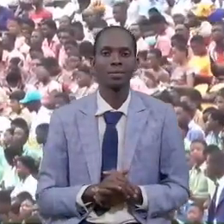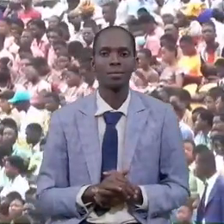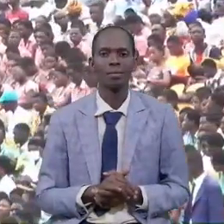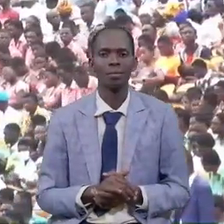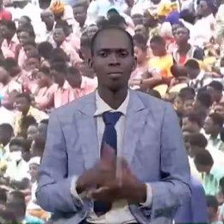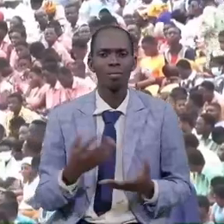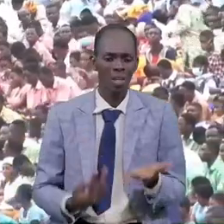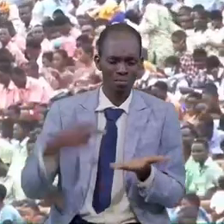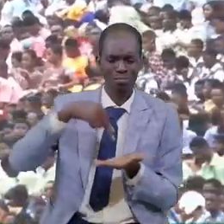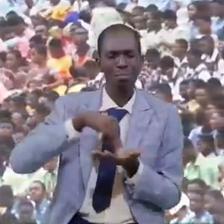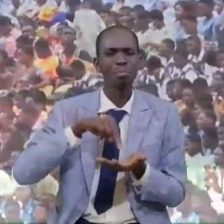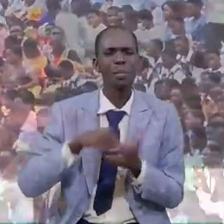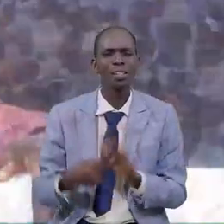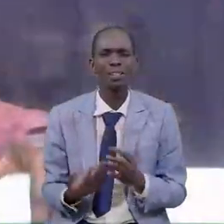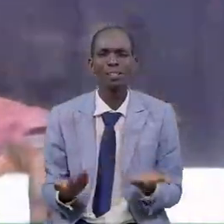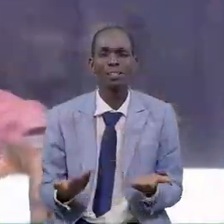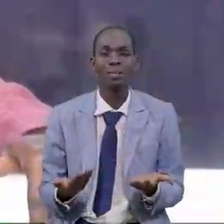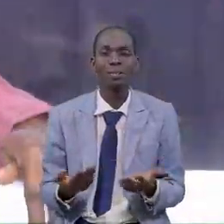Ça veut dire quoi?